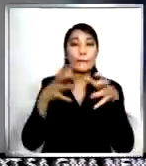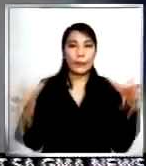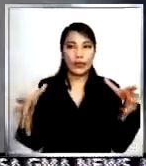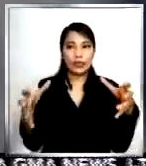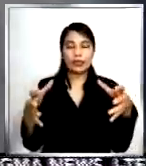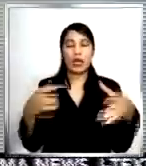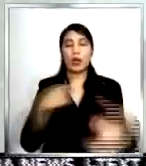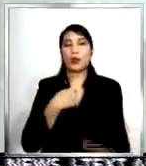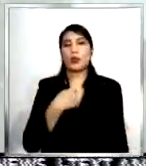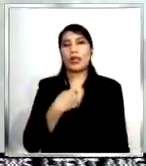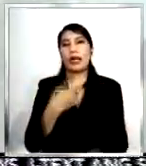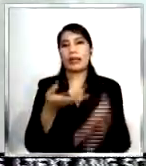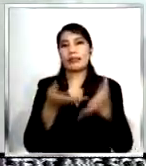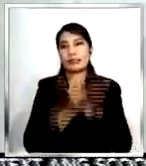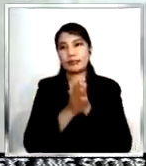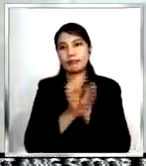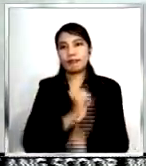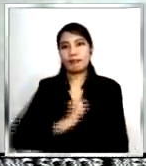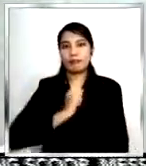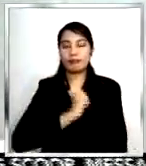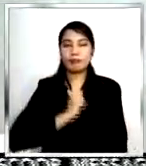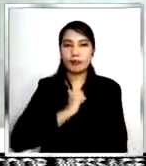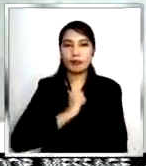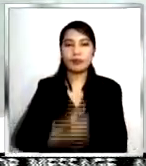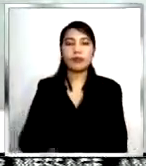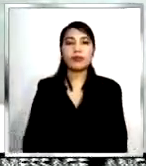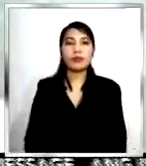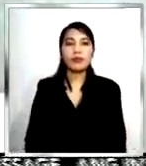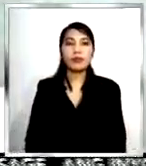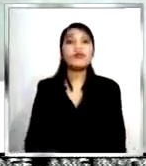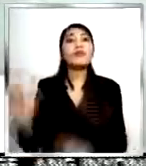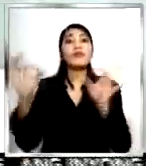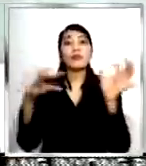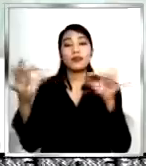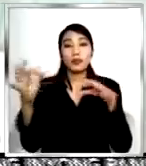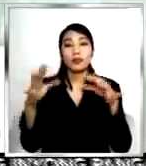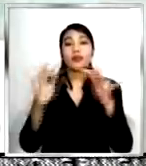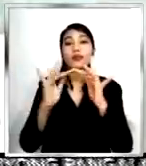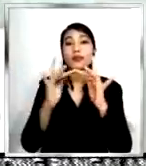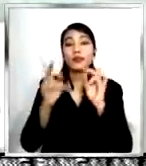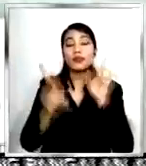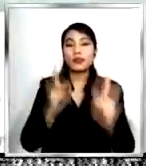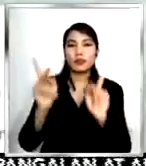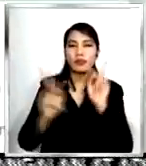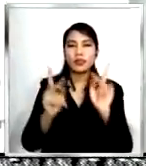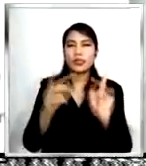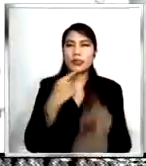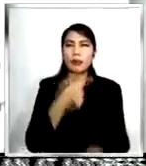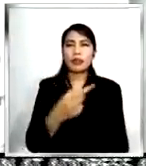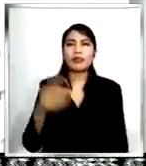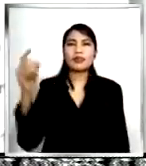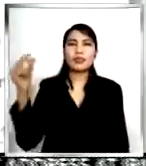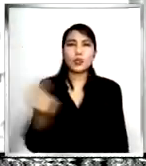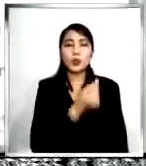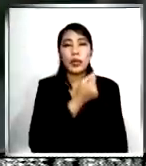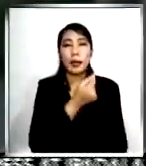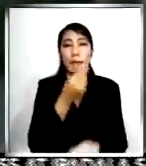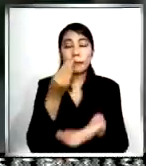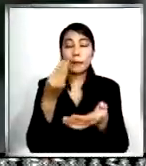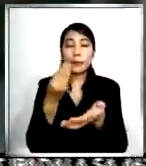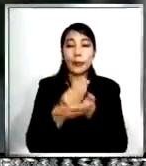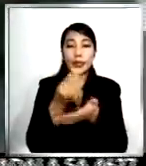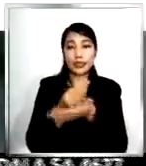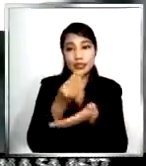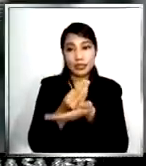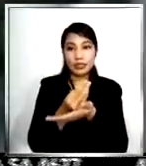ng patente. Sa batikos naman ng ilang netizen na nasayang lang daw ang nawaldas sa kaban ng bayan, sagot ni Enriquez. Wala